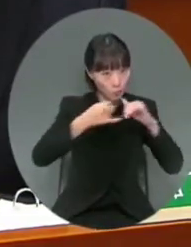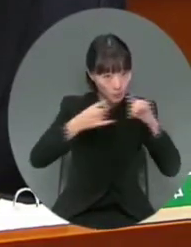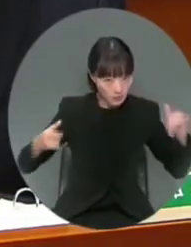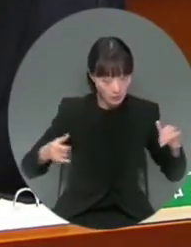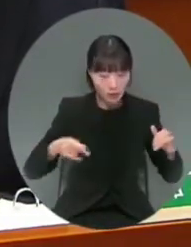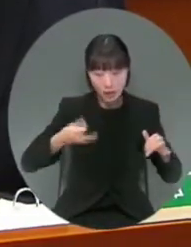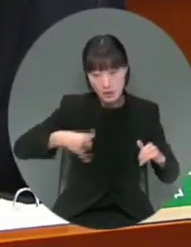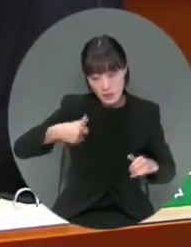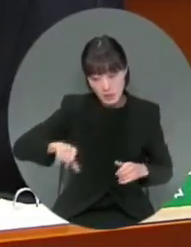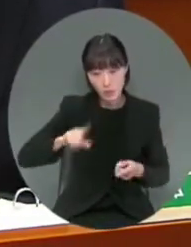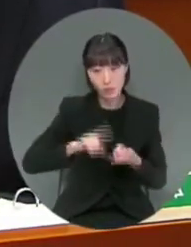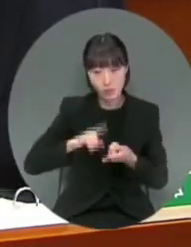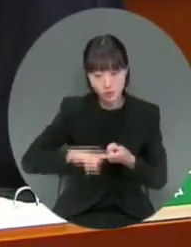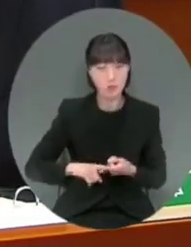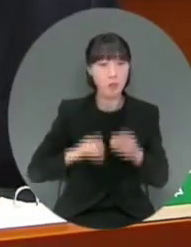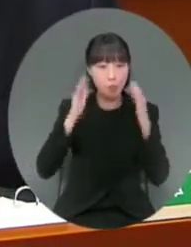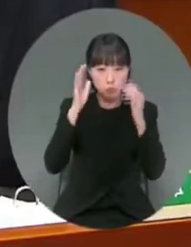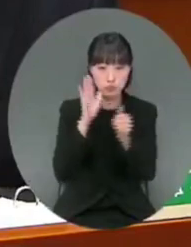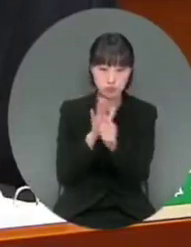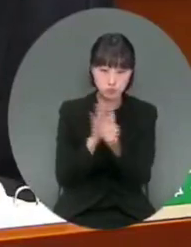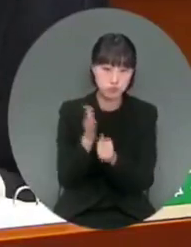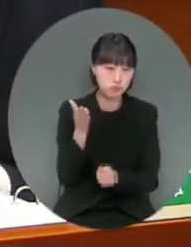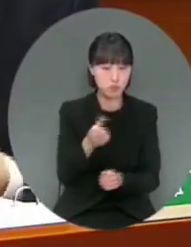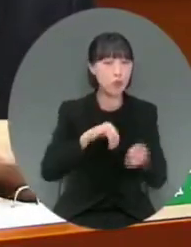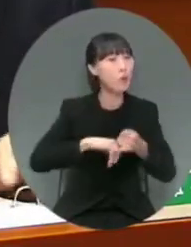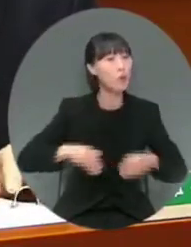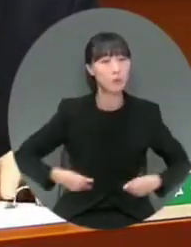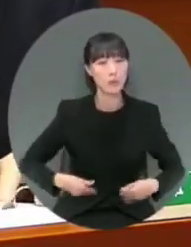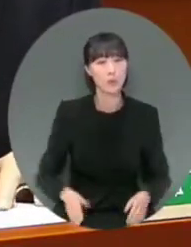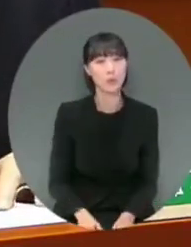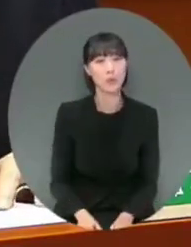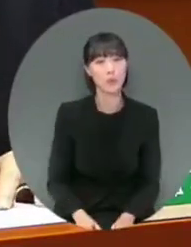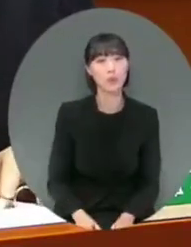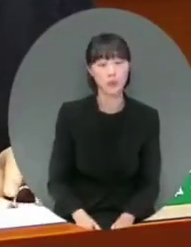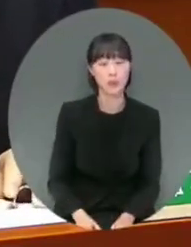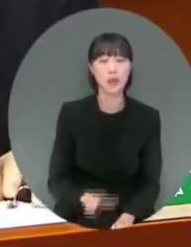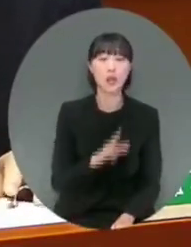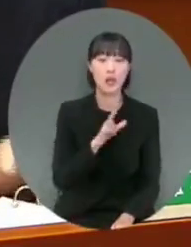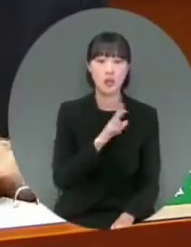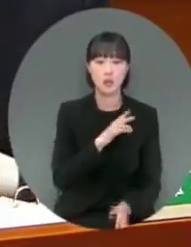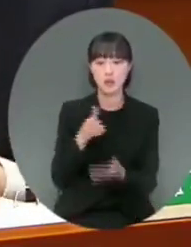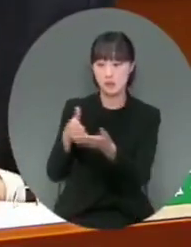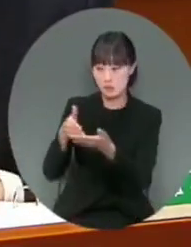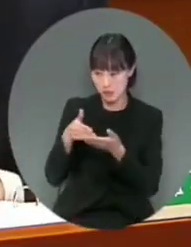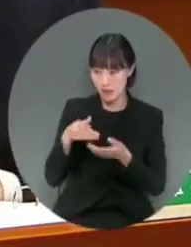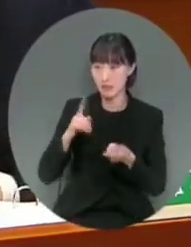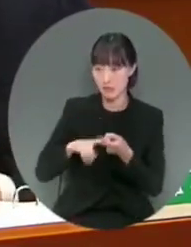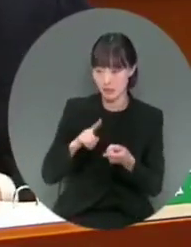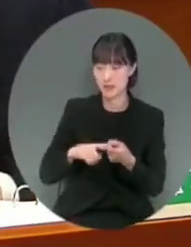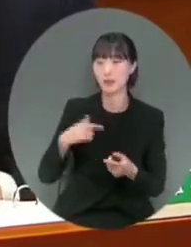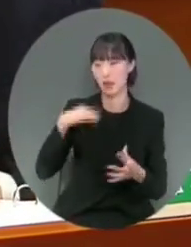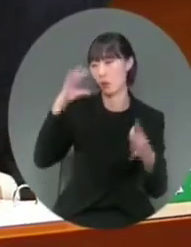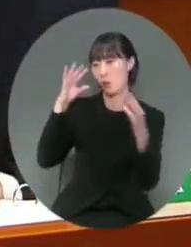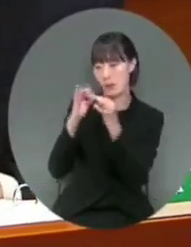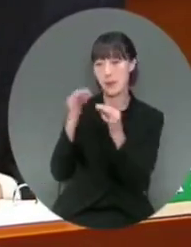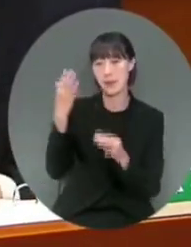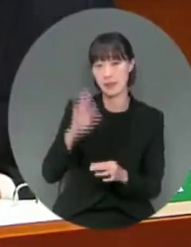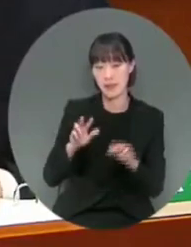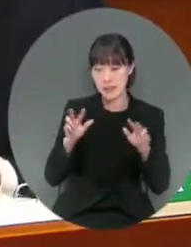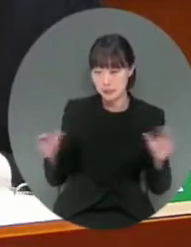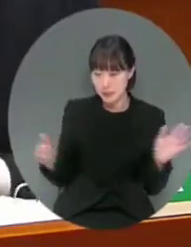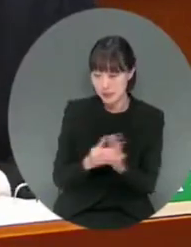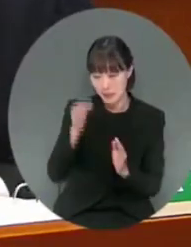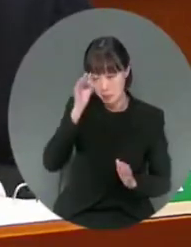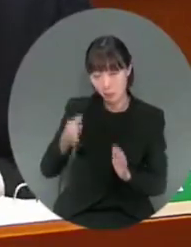유아학비를 국가에서 지원해야 되지 않을까요? 네, 의원님 말씀한 취지에는 크게 공감합니다. 다만 이제 지금까지는 이제 시도